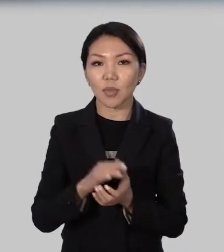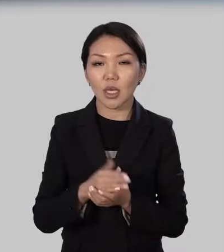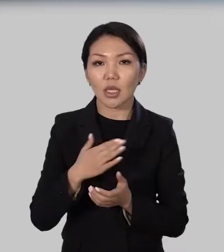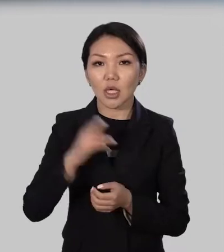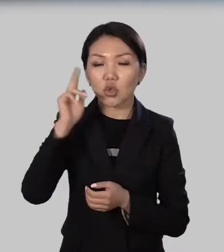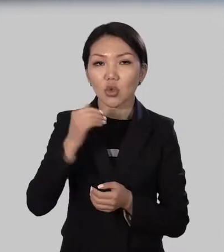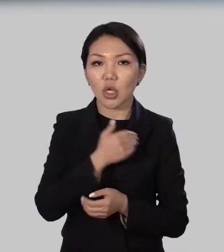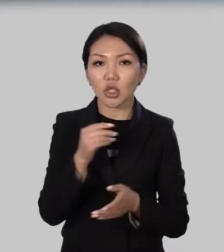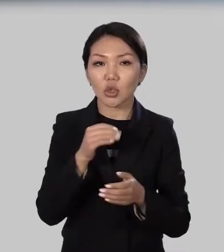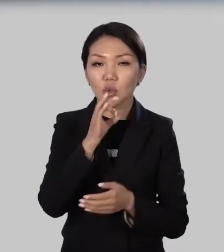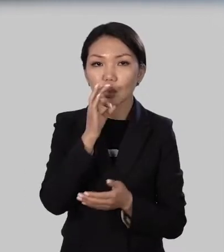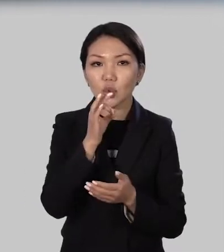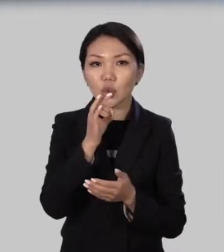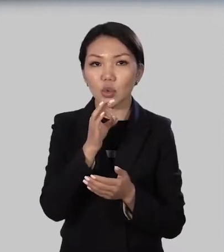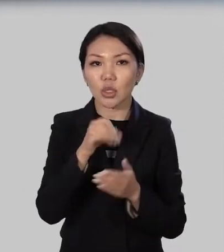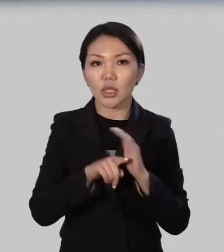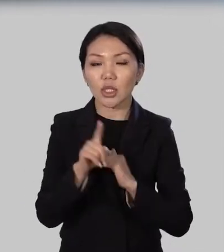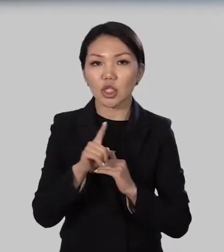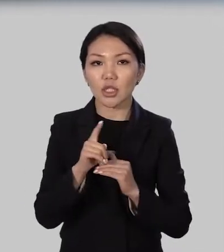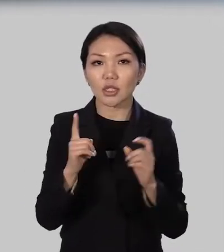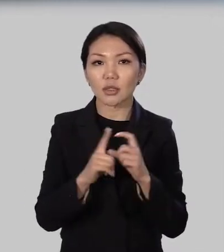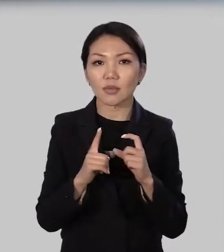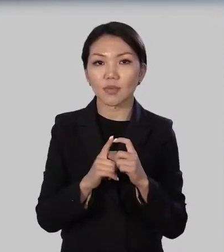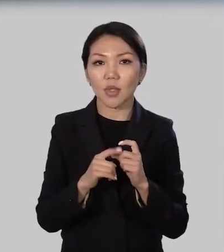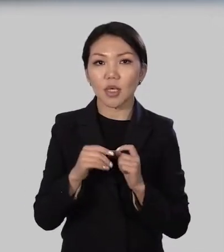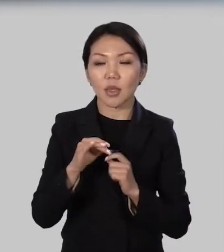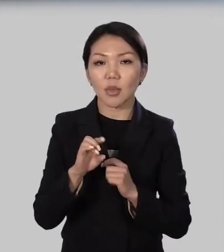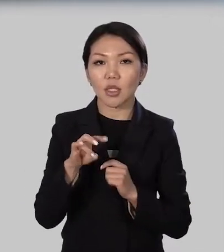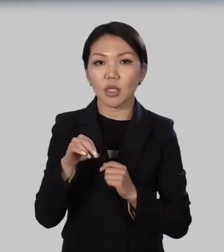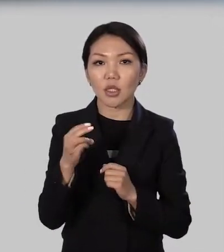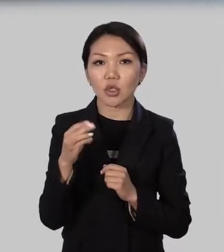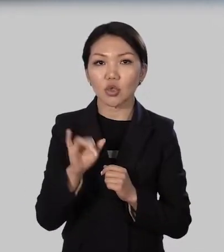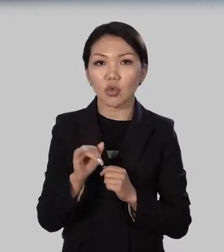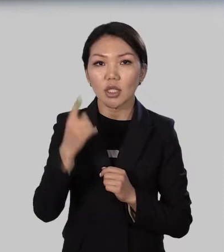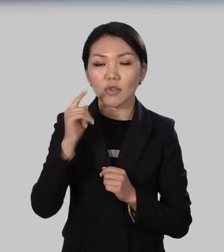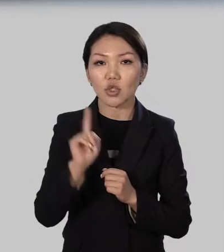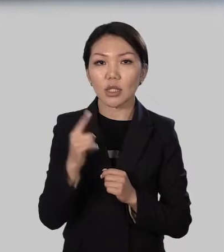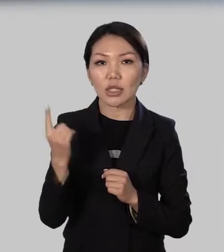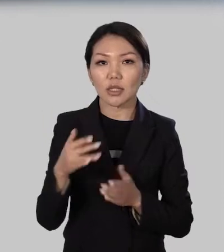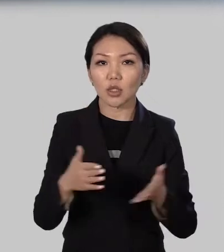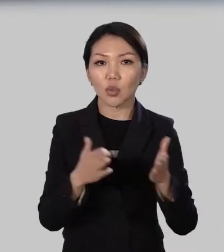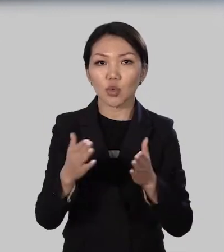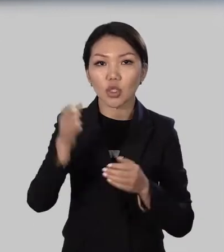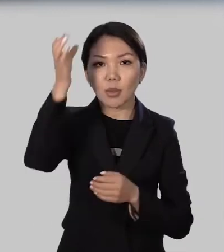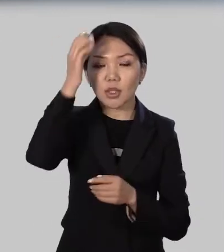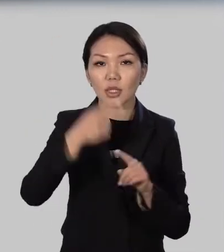Наш урок хочу начать с высказывания Бернарда Шоу. Известно, что единственный путь к познанию –